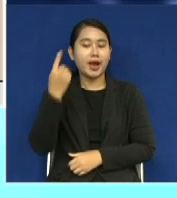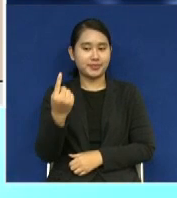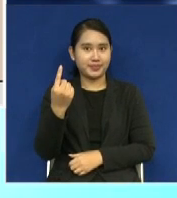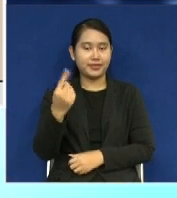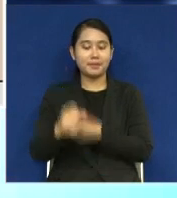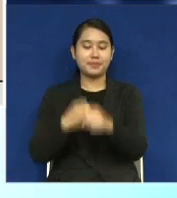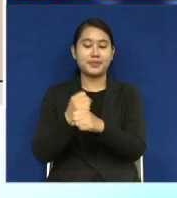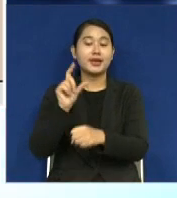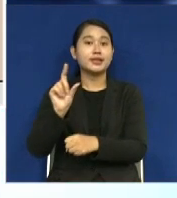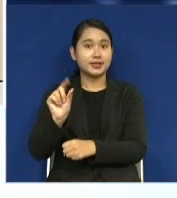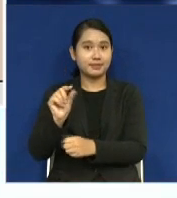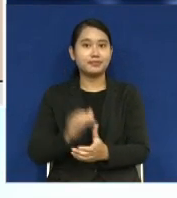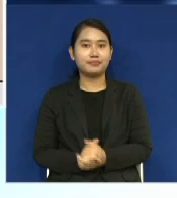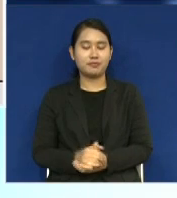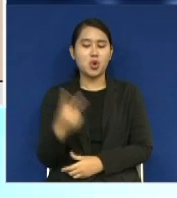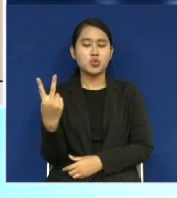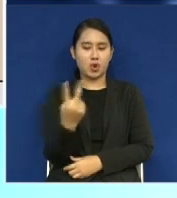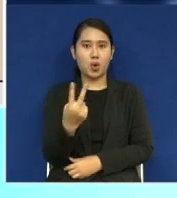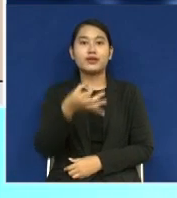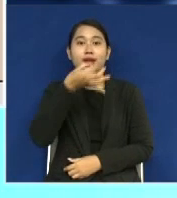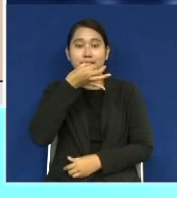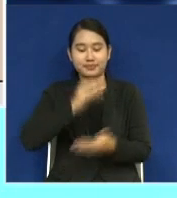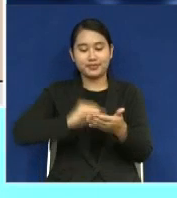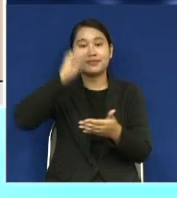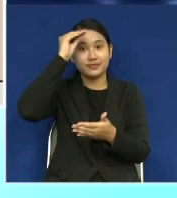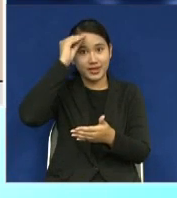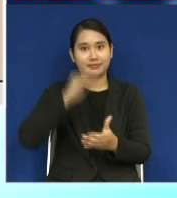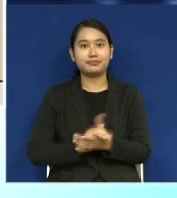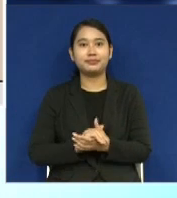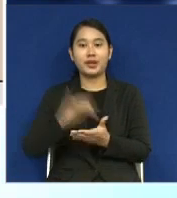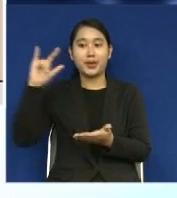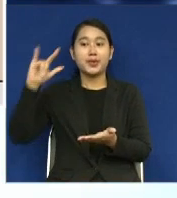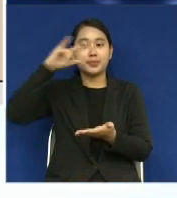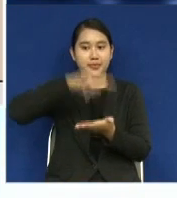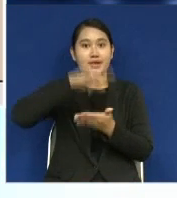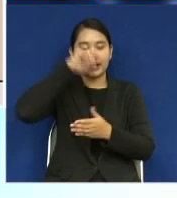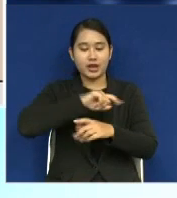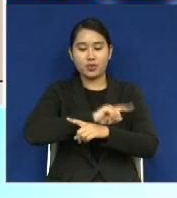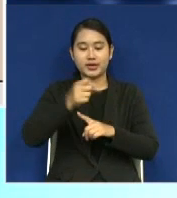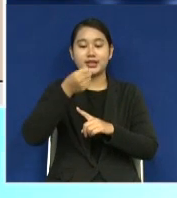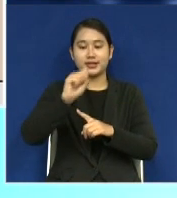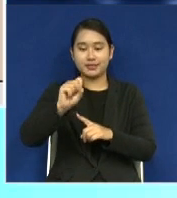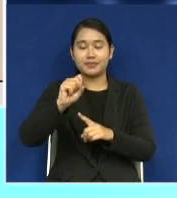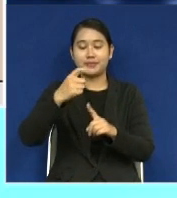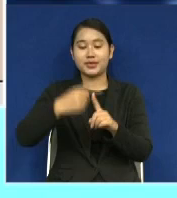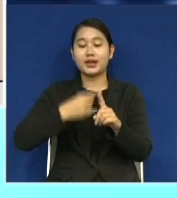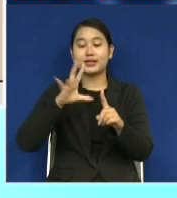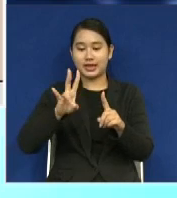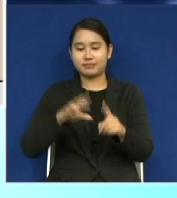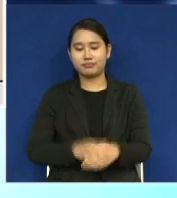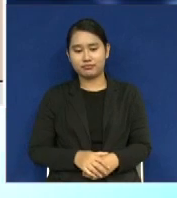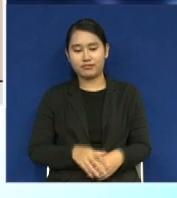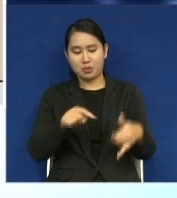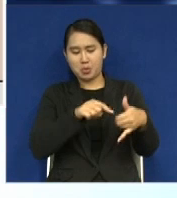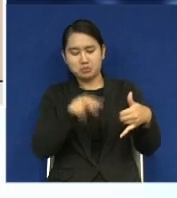ายุ20ปีทั้ง2รายอาชีพนักศึกษาค่ะเดินทางถึงไทยในวันที่10กรกฎาคมพบมีอาการเ